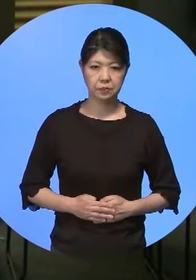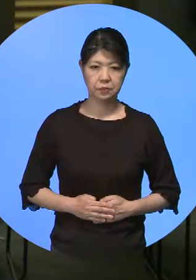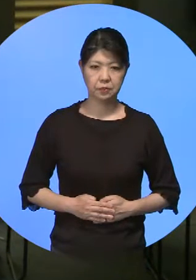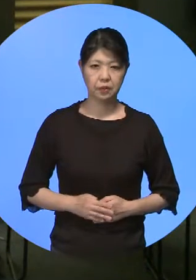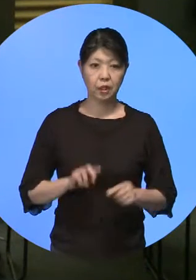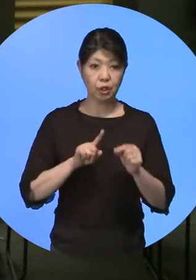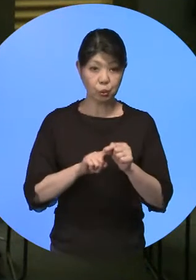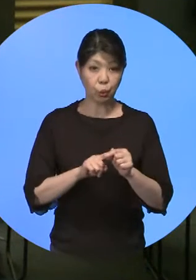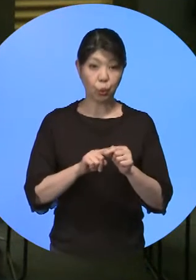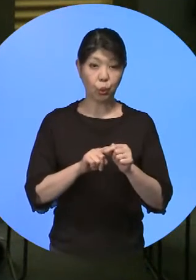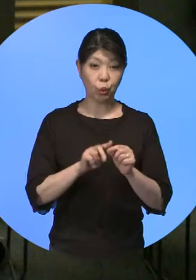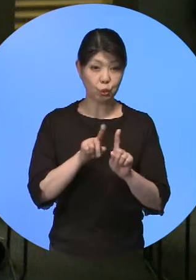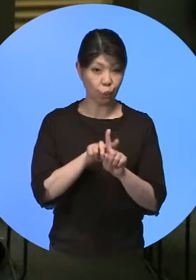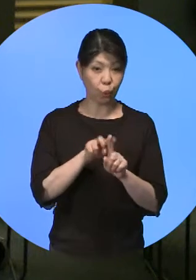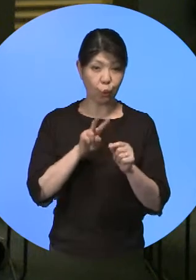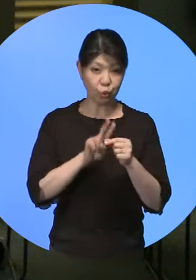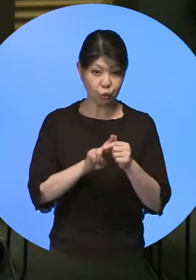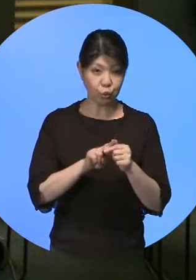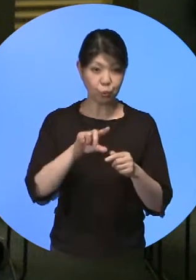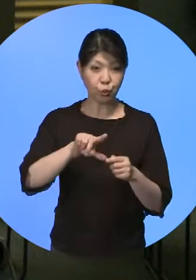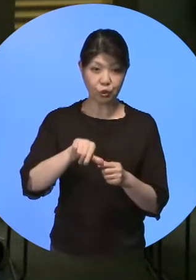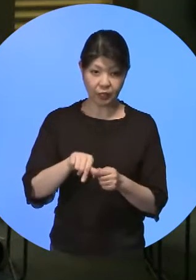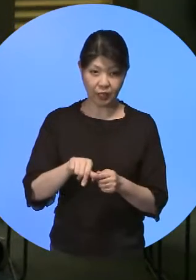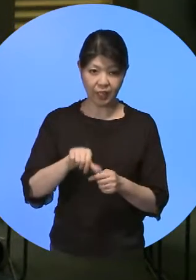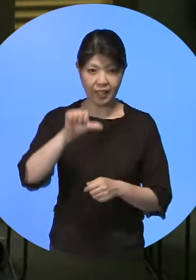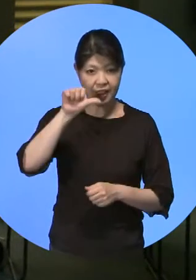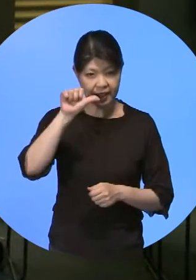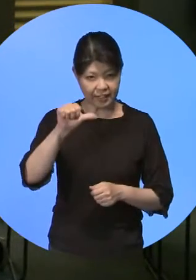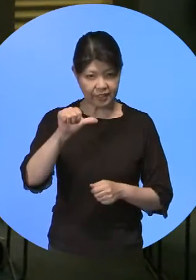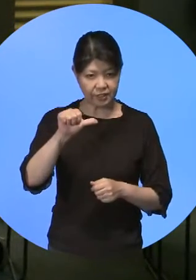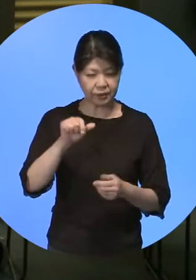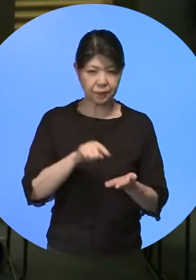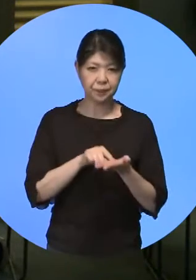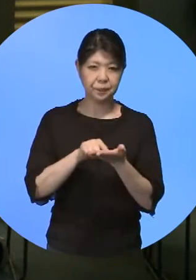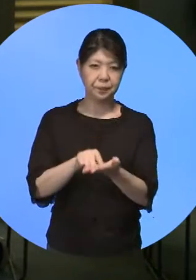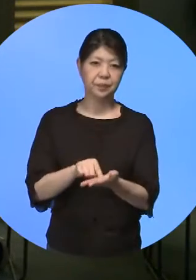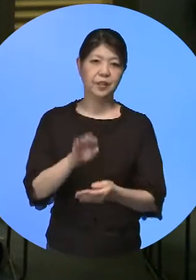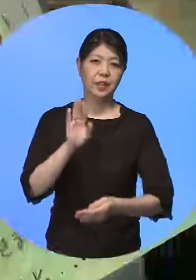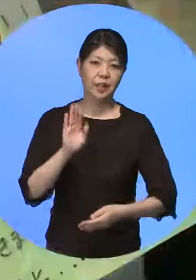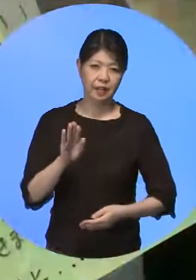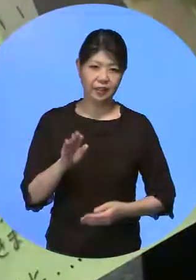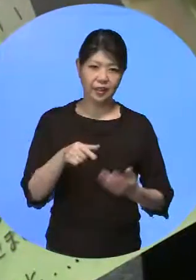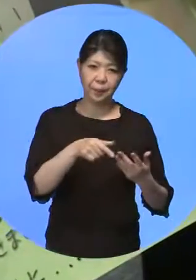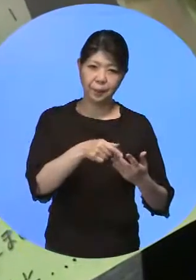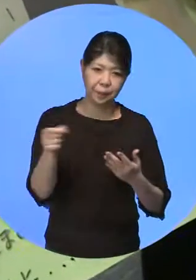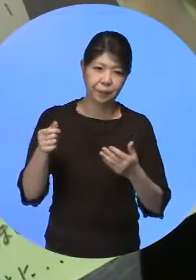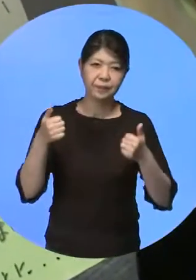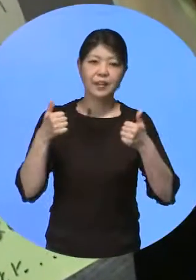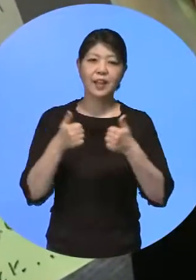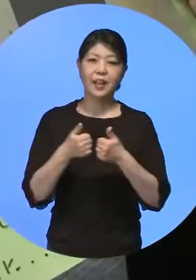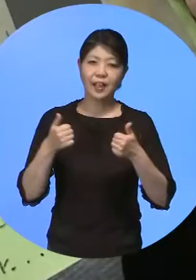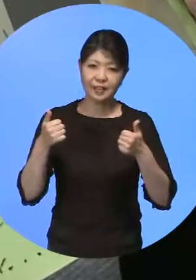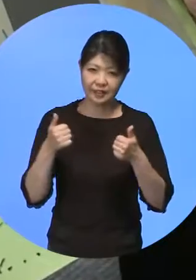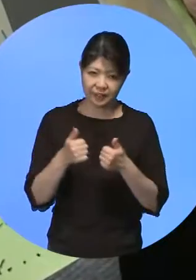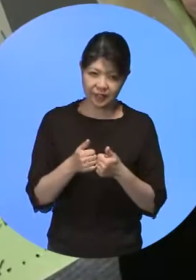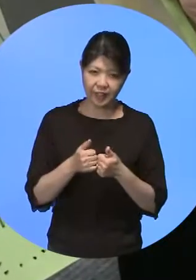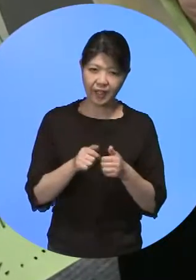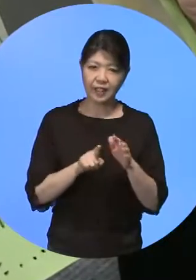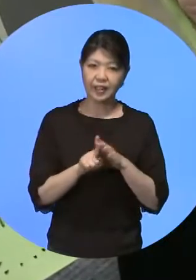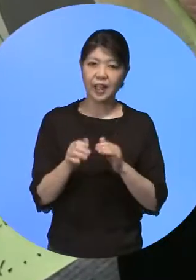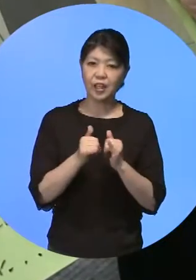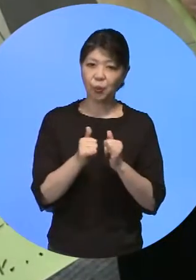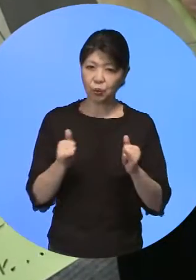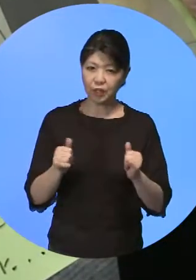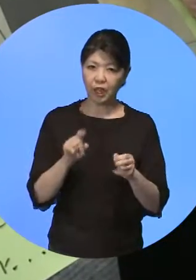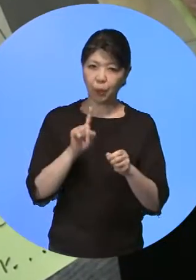今回は小学校および中学校ブロックから5つのプロジェクトが市に提出され、この日の選定会